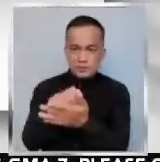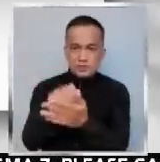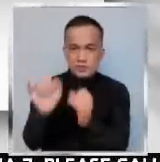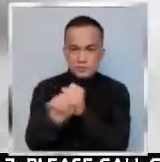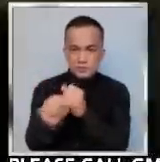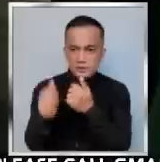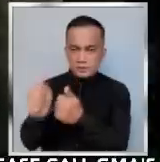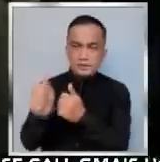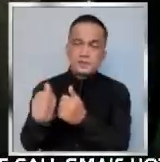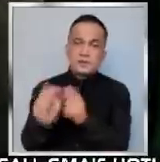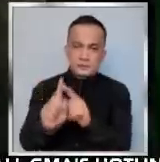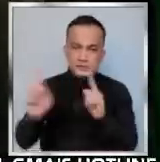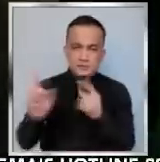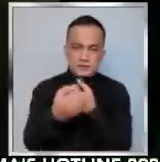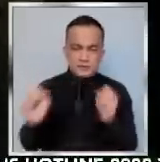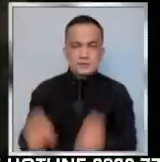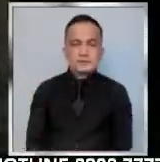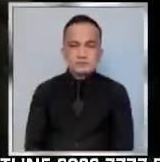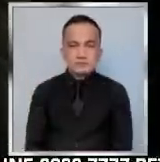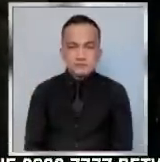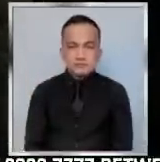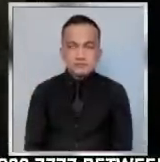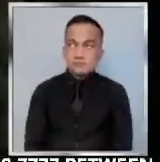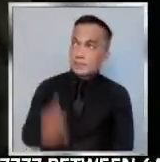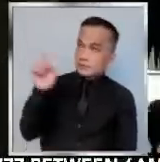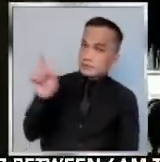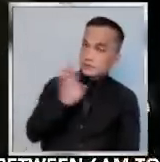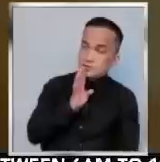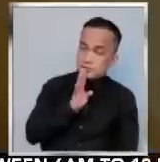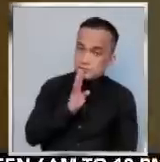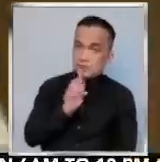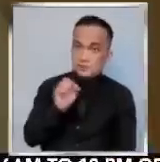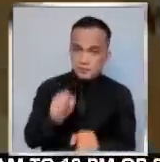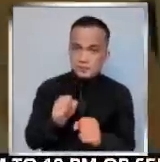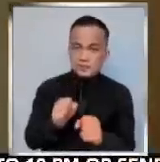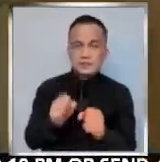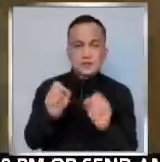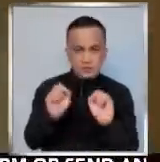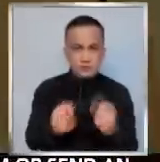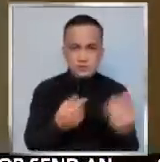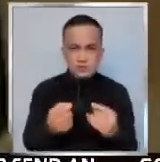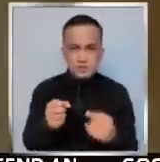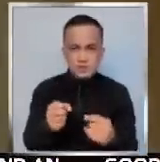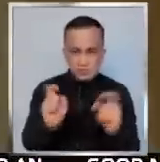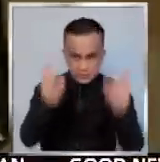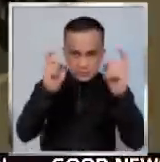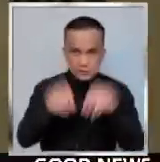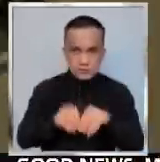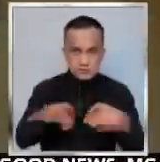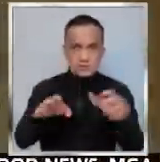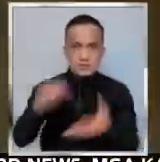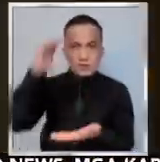safety protocols. Ito yung isa sa mga measures na pwede nating immediately gawing effective para mabawasan